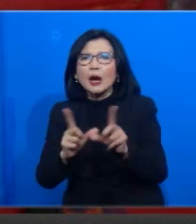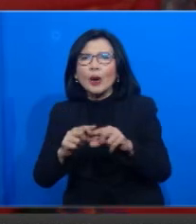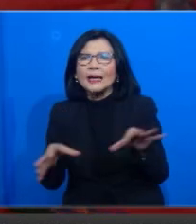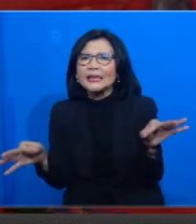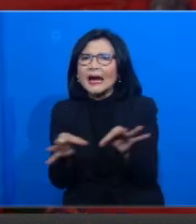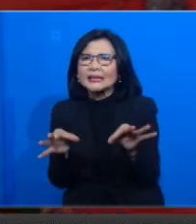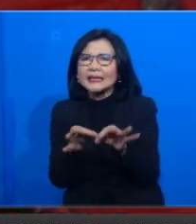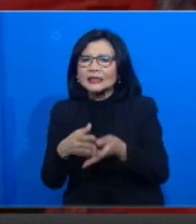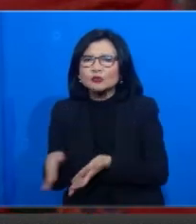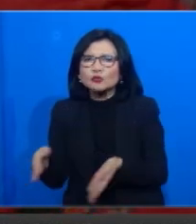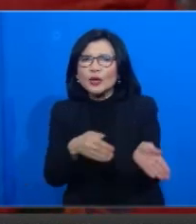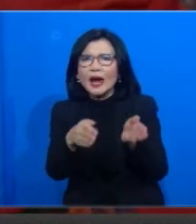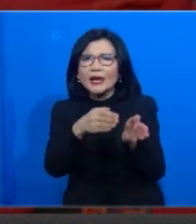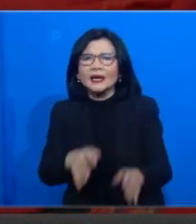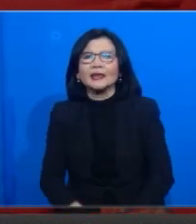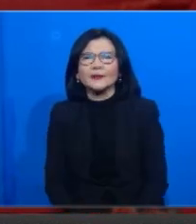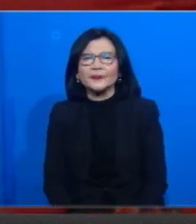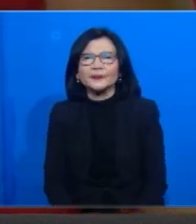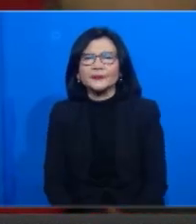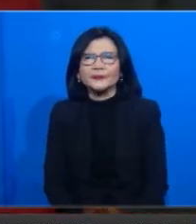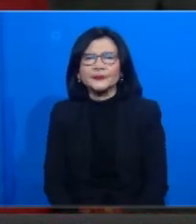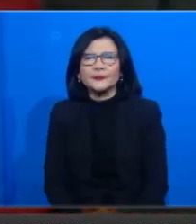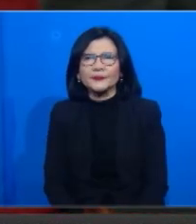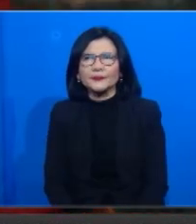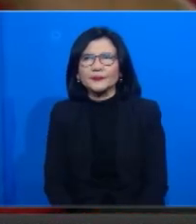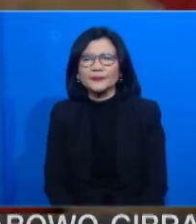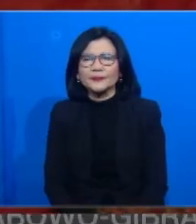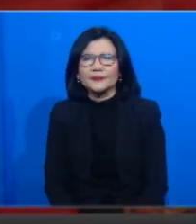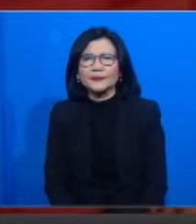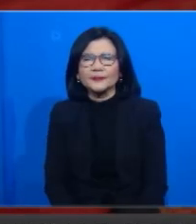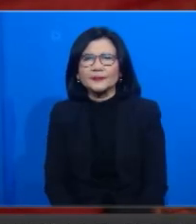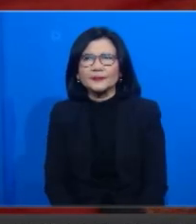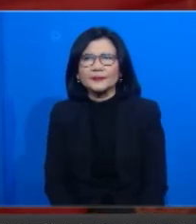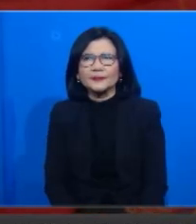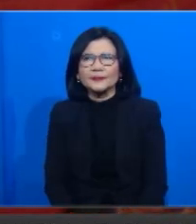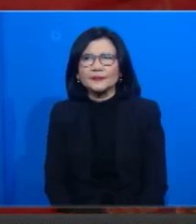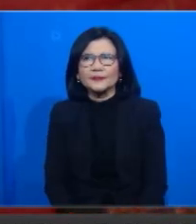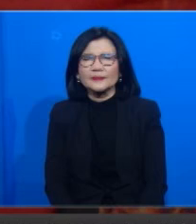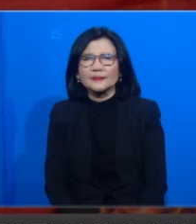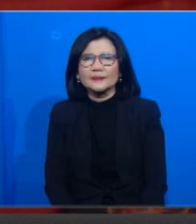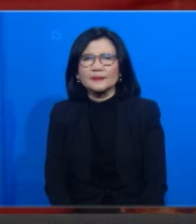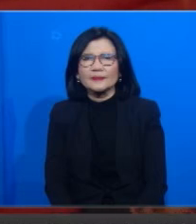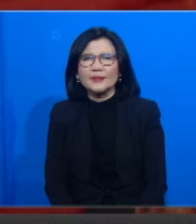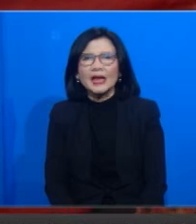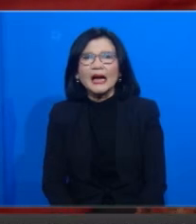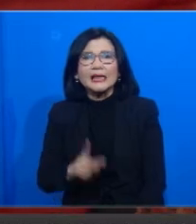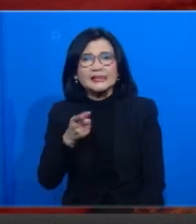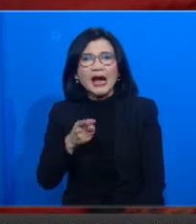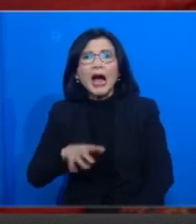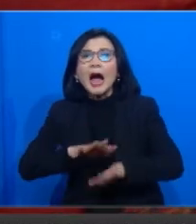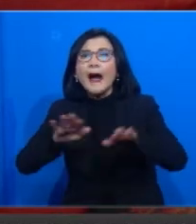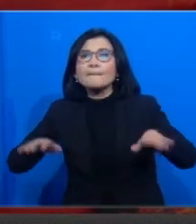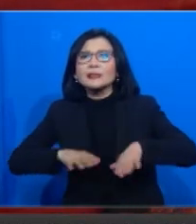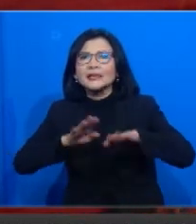rawa gambut. Iya. Dia berenang mencari ikan atau hanya berenang rekreasi? Berenang itu sebenarnya adalah